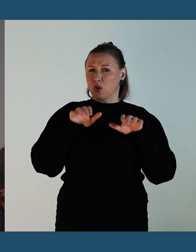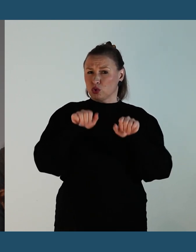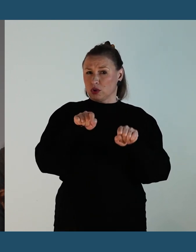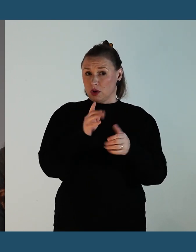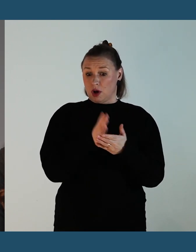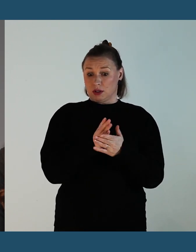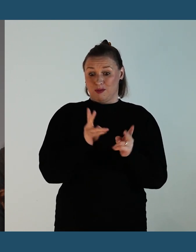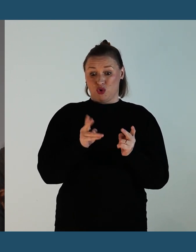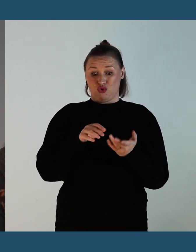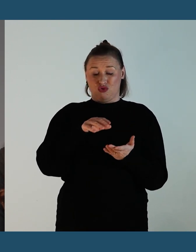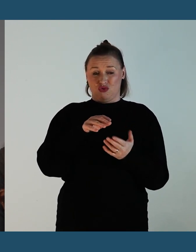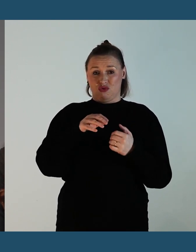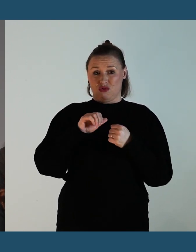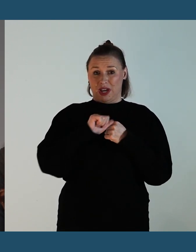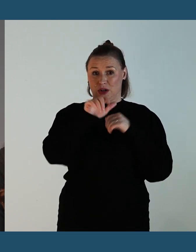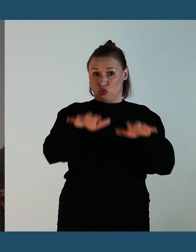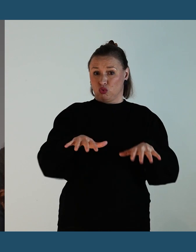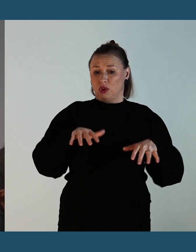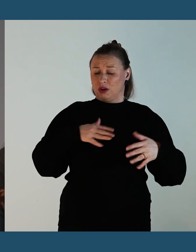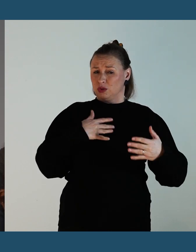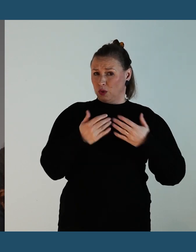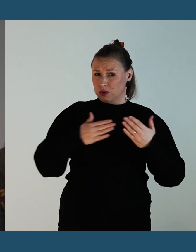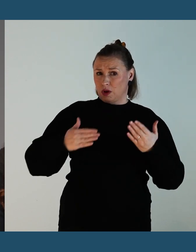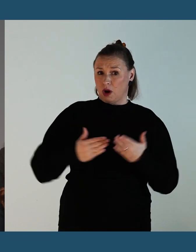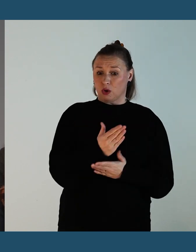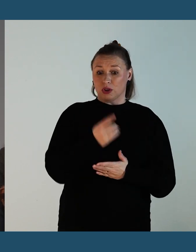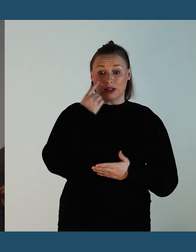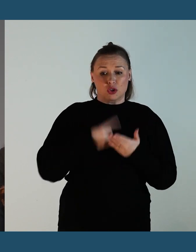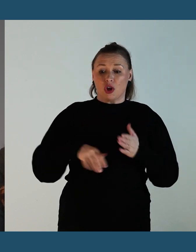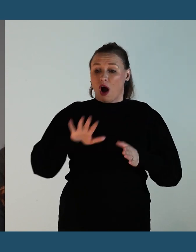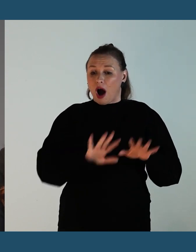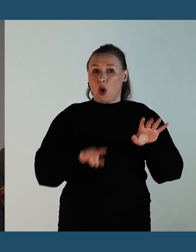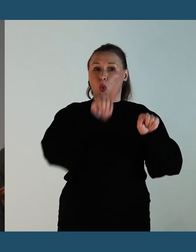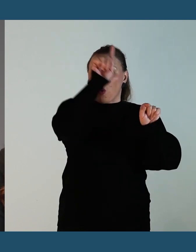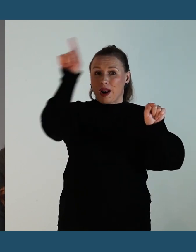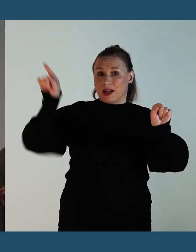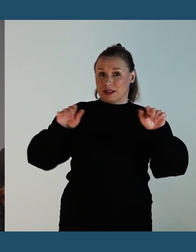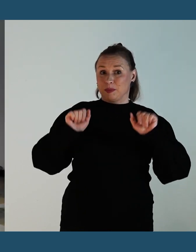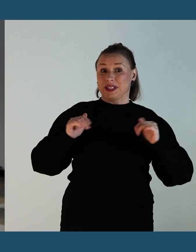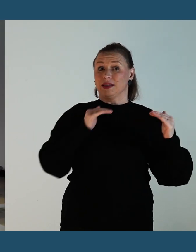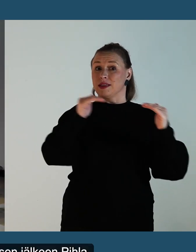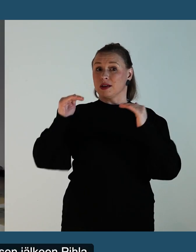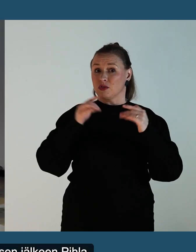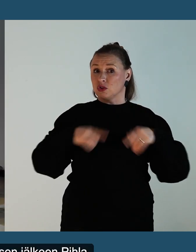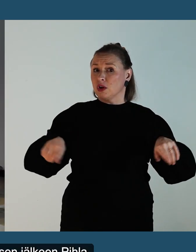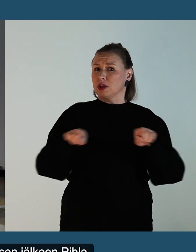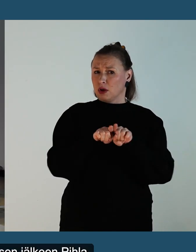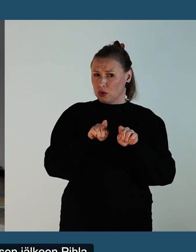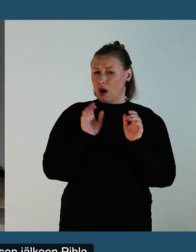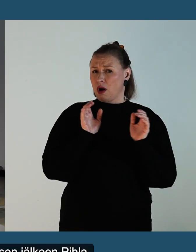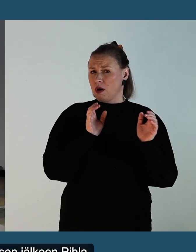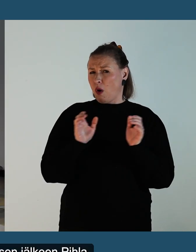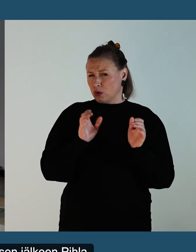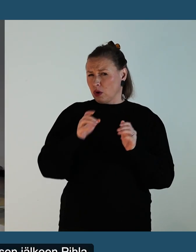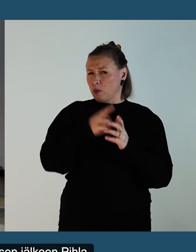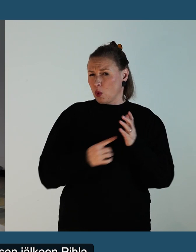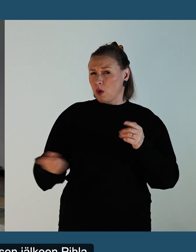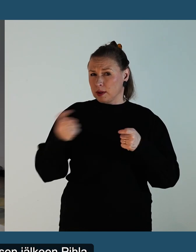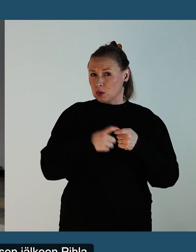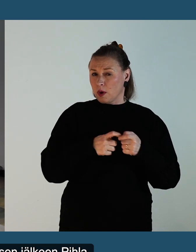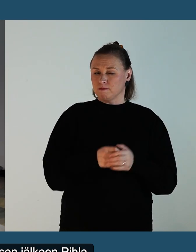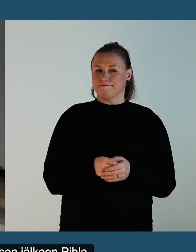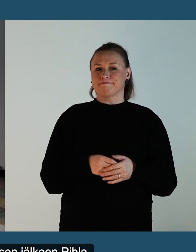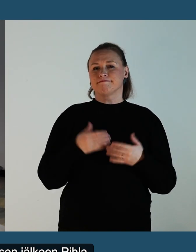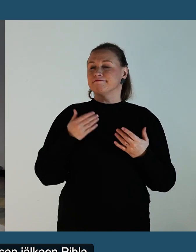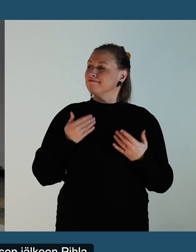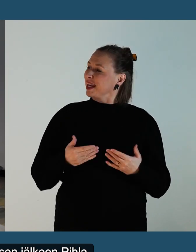eli turvataan hoito myös alueellisesti tasa-arvoisesti. Kiitos. Sitten oli Amanda Pasanen